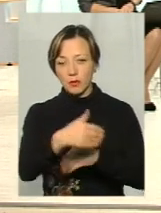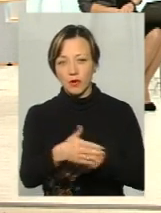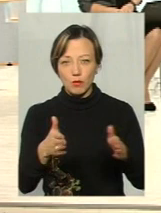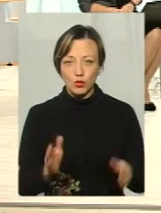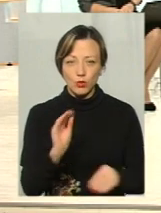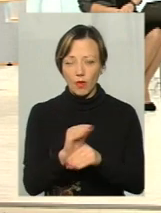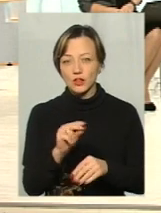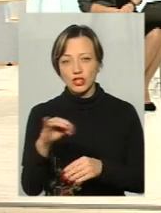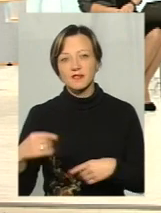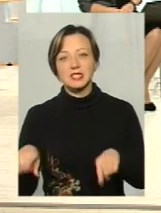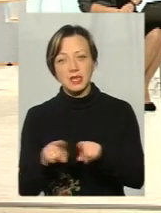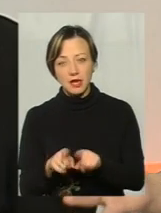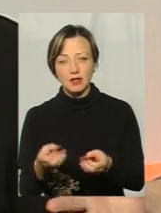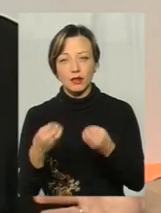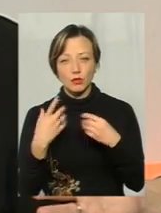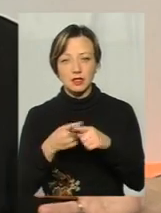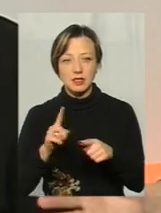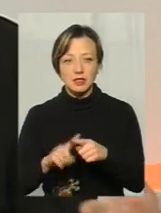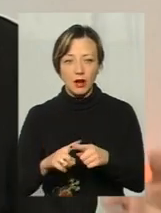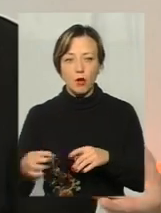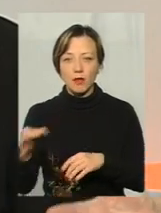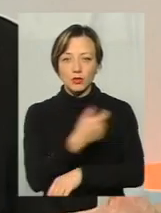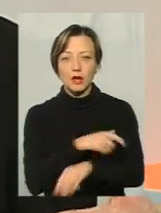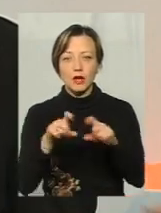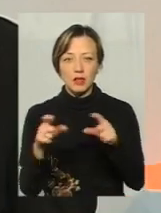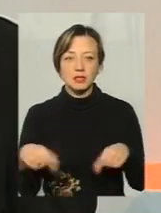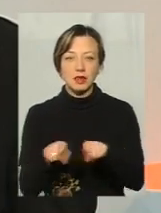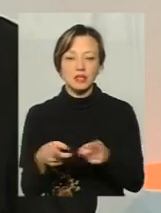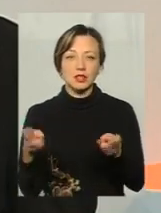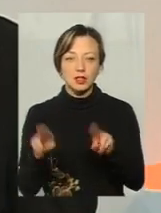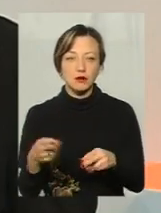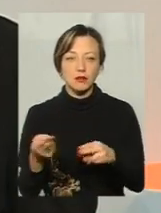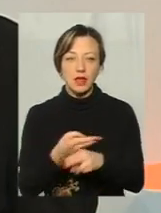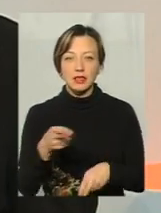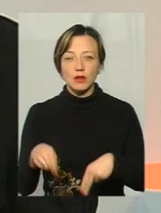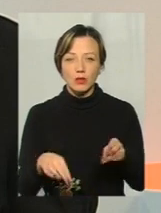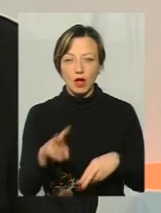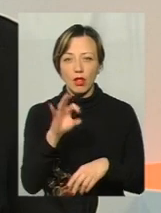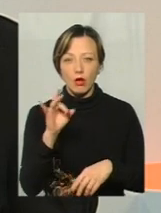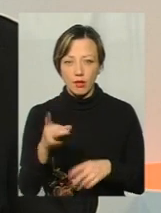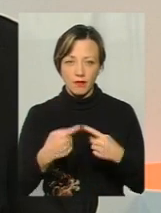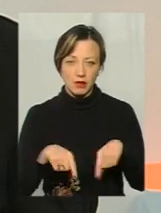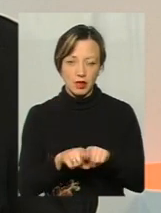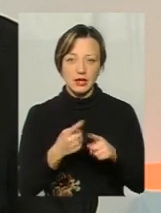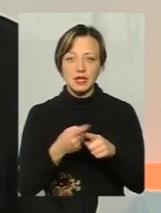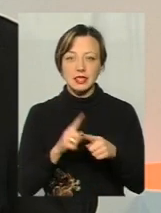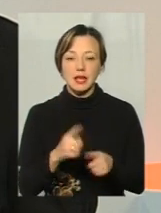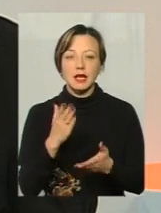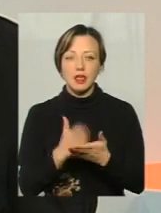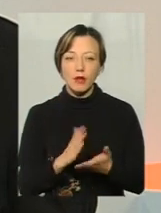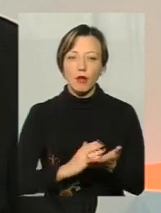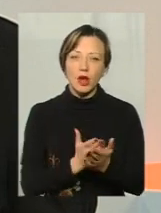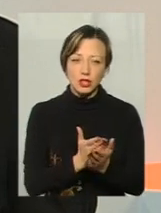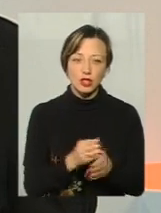далі. Чи все-таки нам віддаються крило обласної лікарні, і ми так і залишаємося без хірургії, лор-відділення. Це є